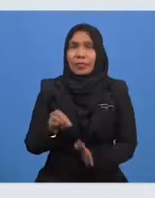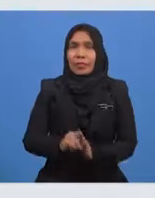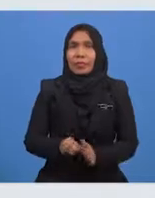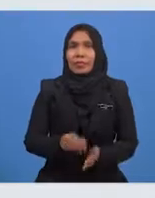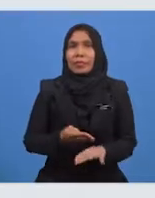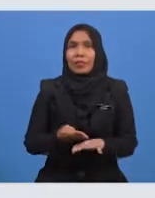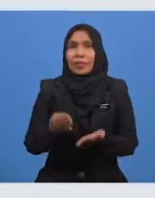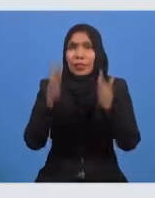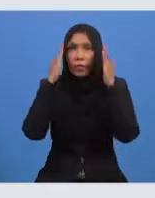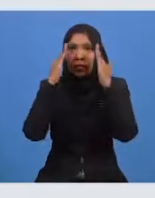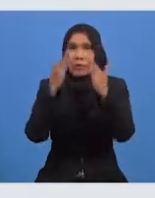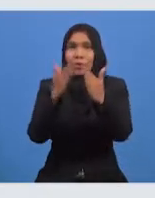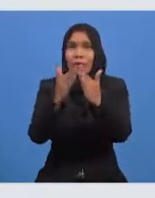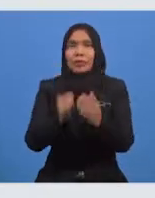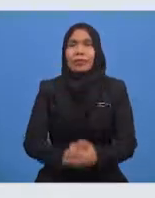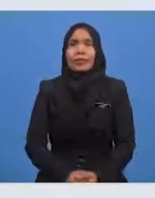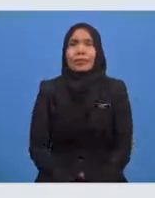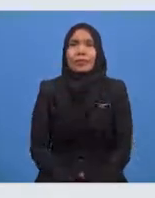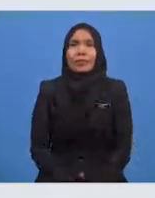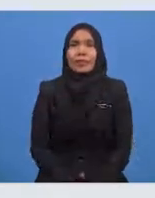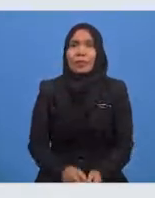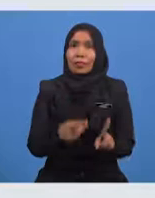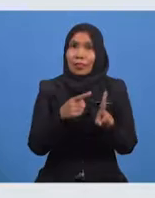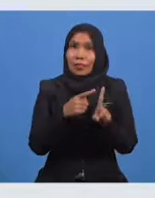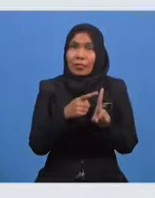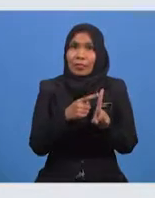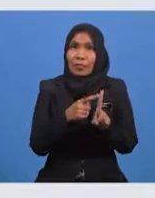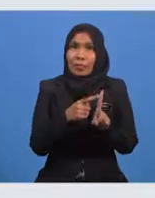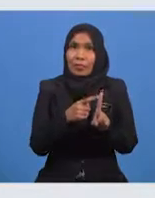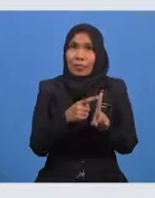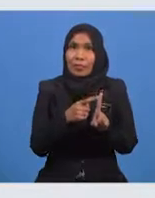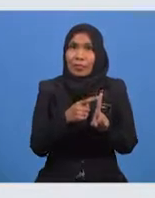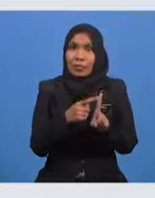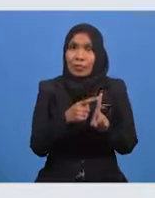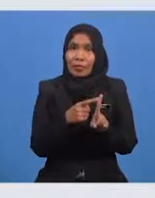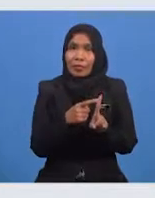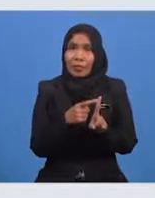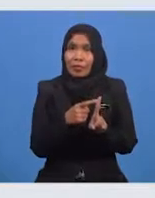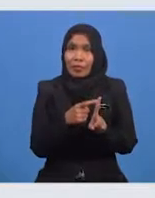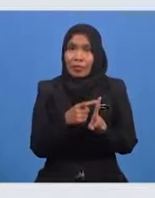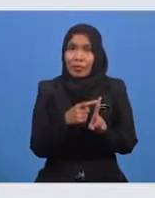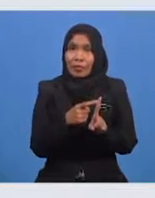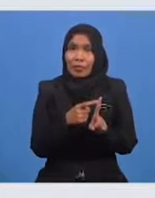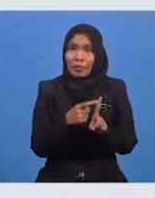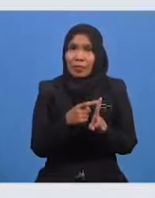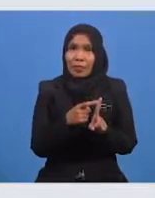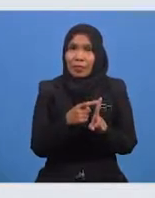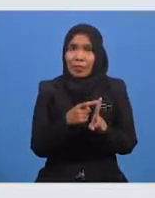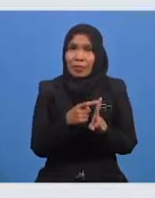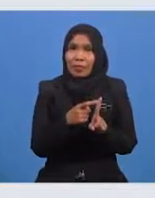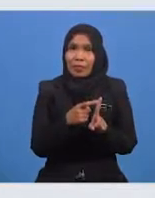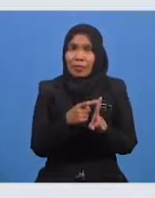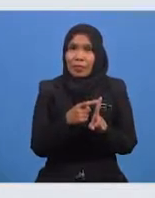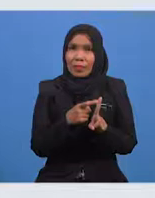kepada keperluan tenaga kerja semasa, termasuk pengurusan pembahagian kerja dan menambah baik tenaga